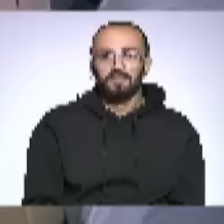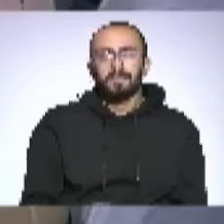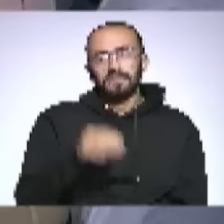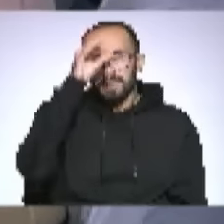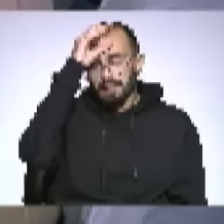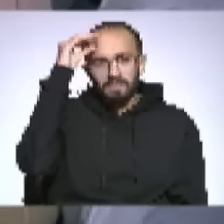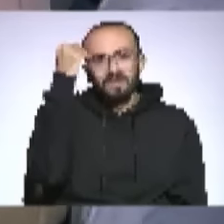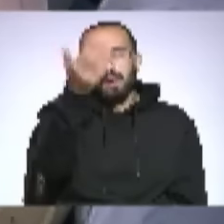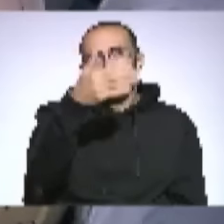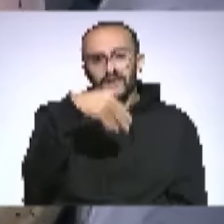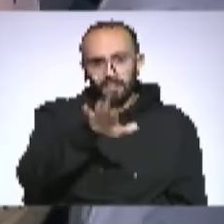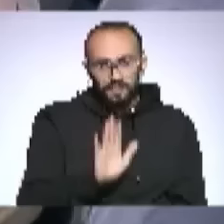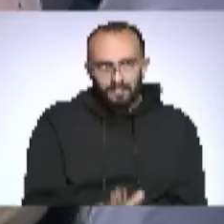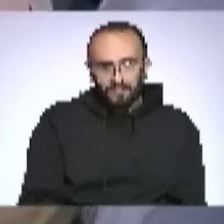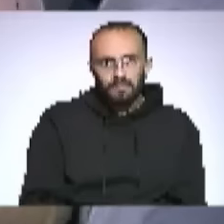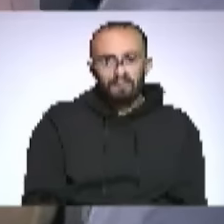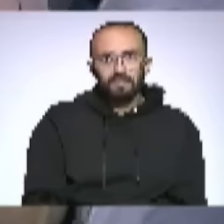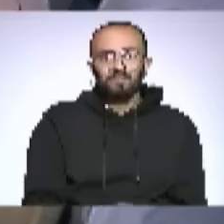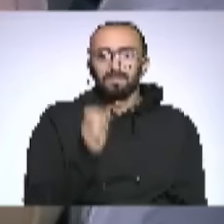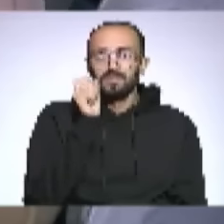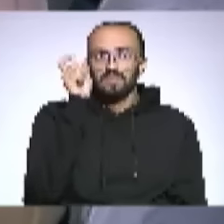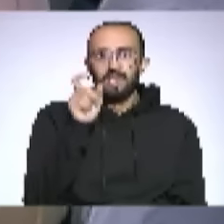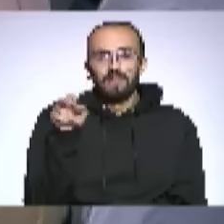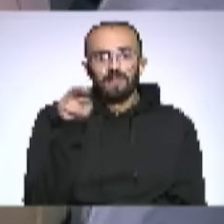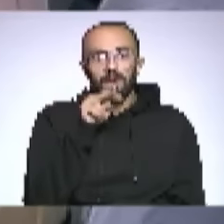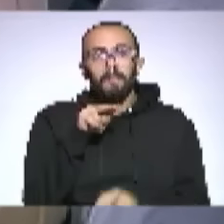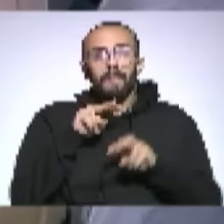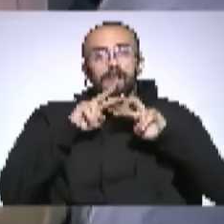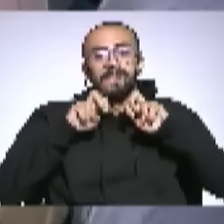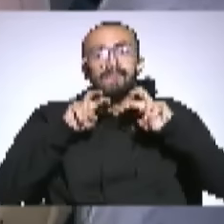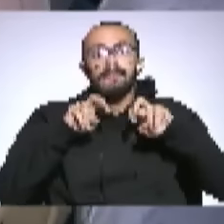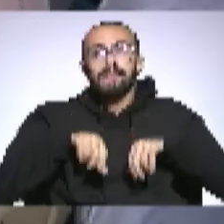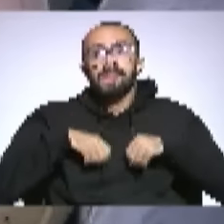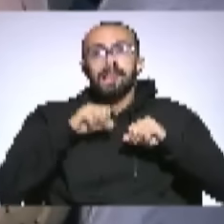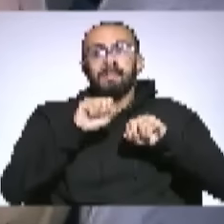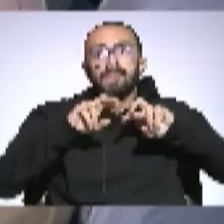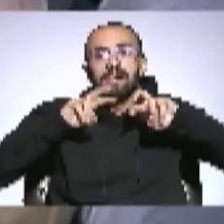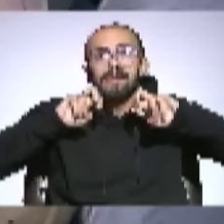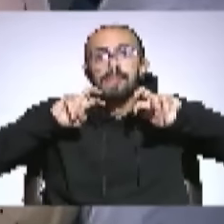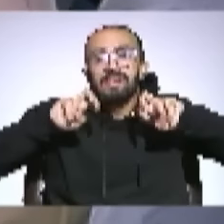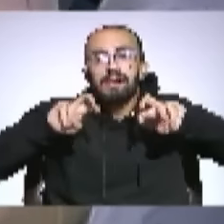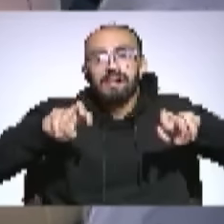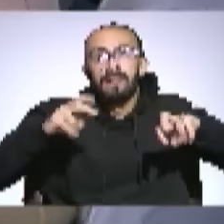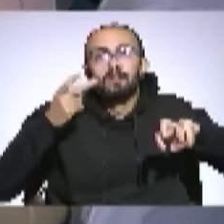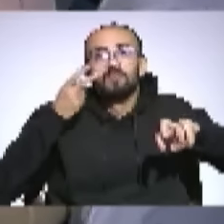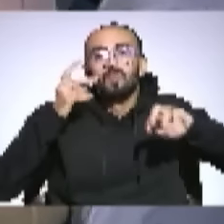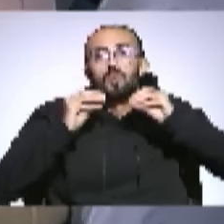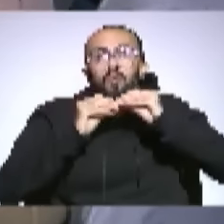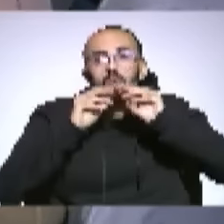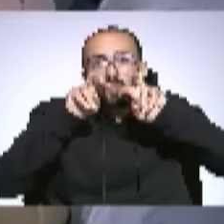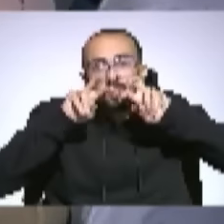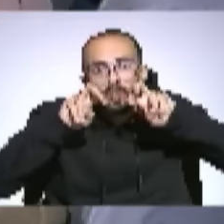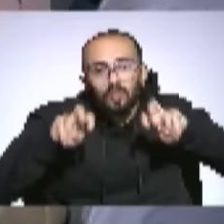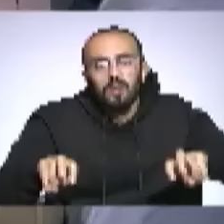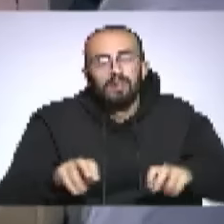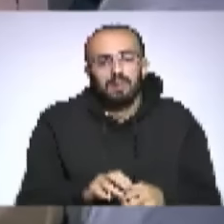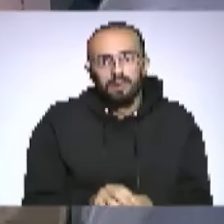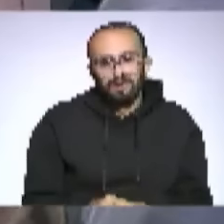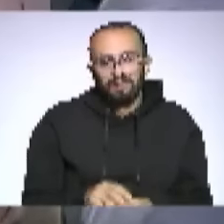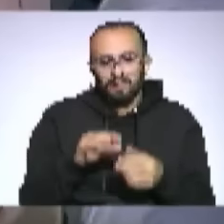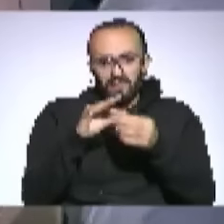مثلا تلاقي ناس كده متطفله على حياتك وعلى علاقتكم وعلى بيتكم وتتكلم في